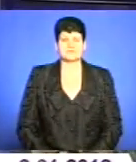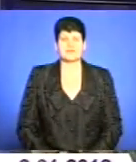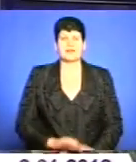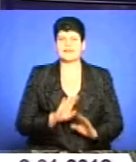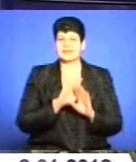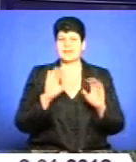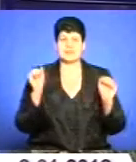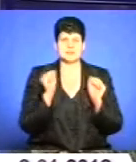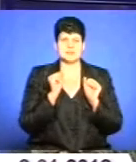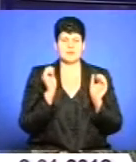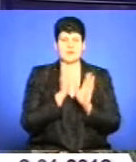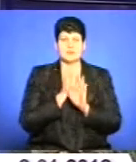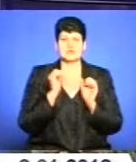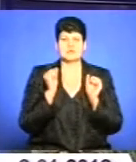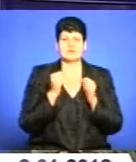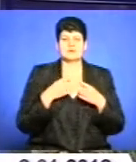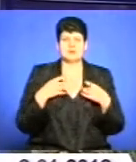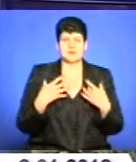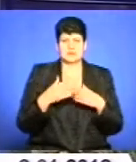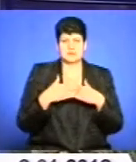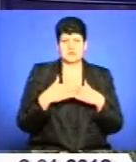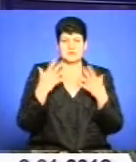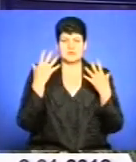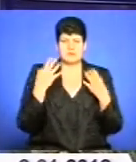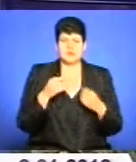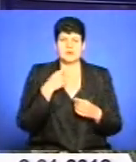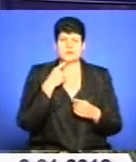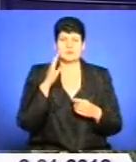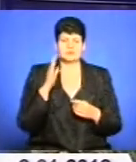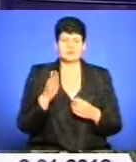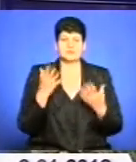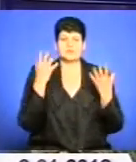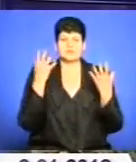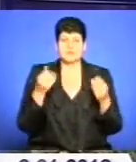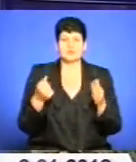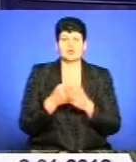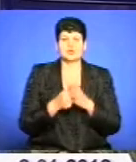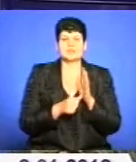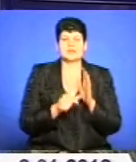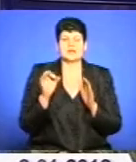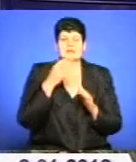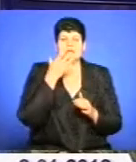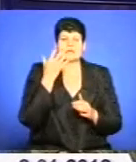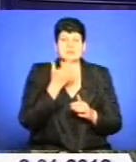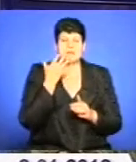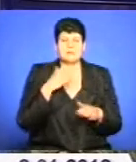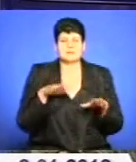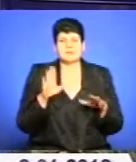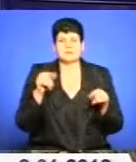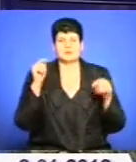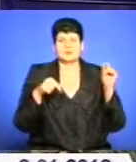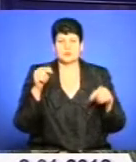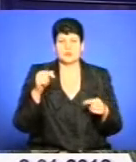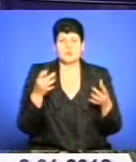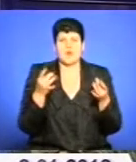Незимова погода на зимові свята. Найближчими днями синоптики прогнозують денні температури до 6 градусів тепла. Місцями дощ, подекуди